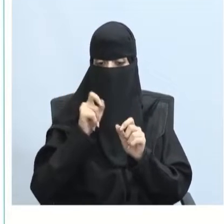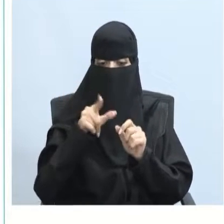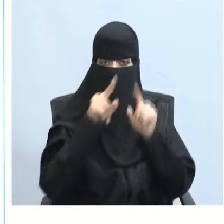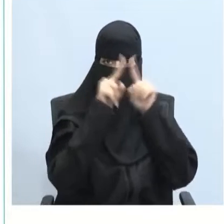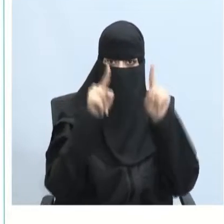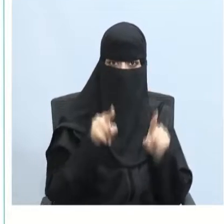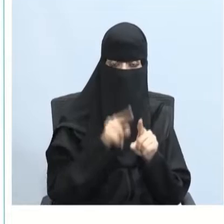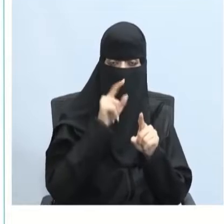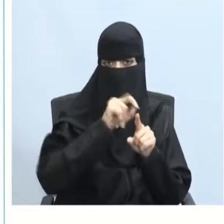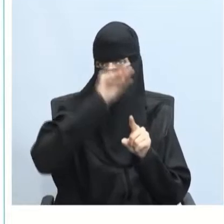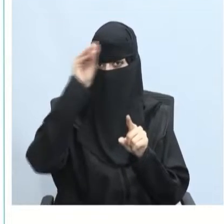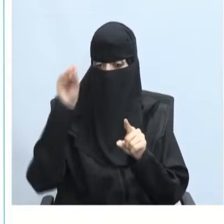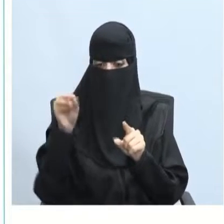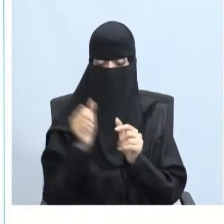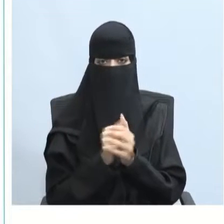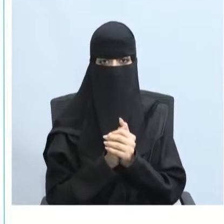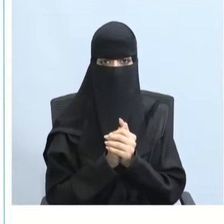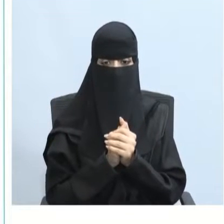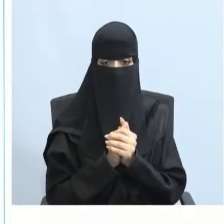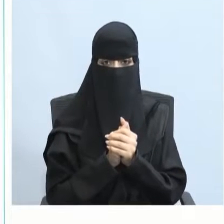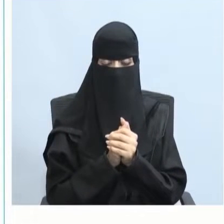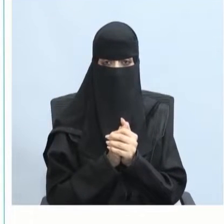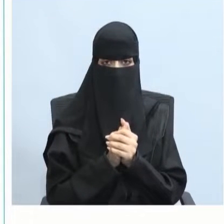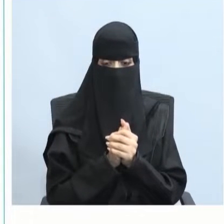السريع الموجود امامك على